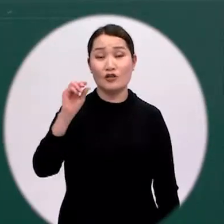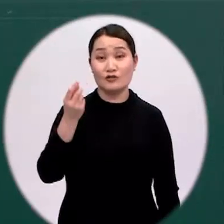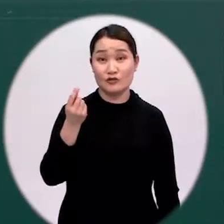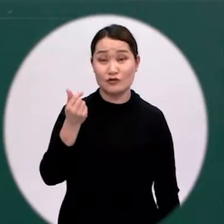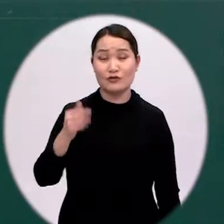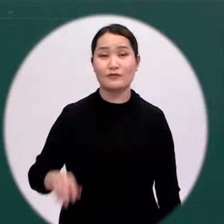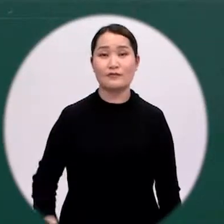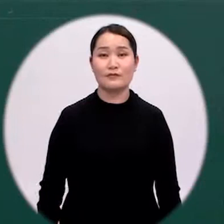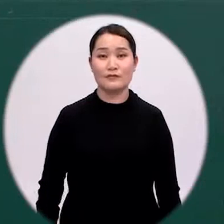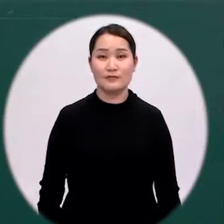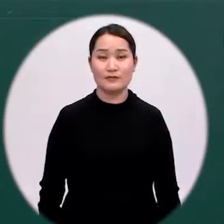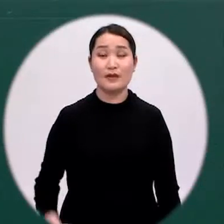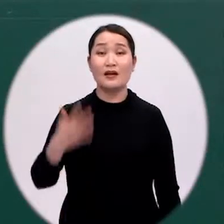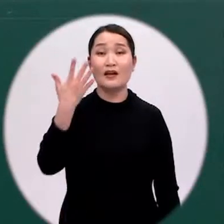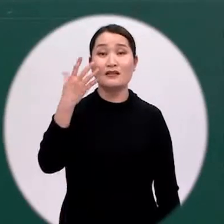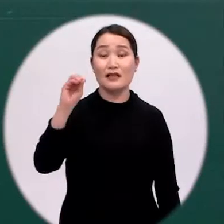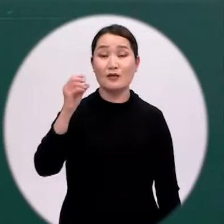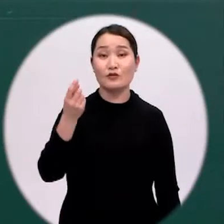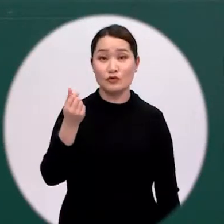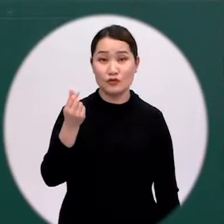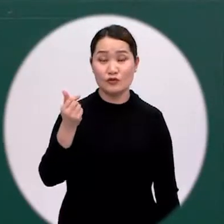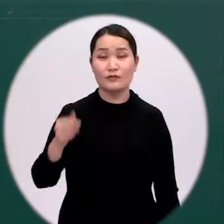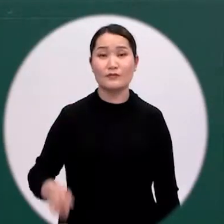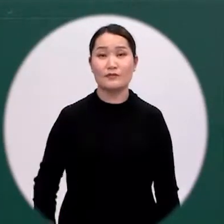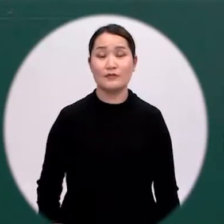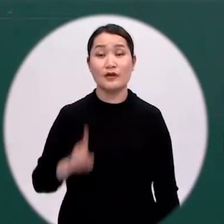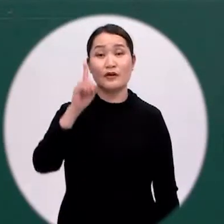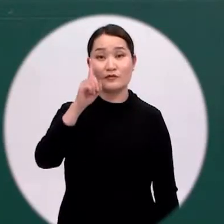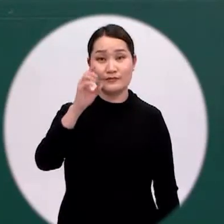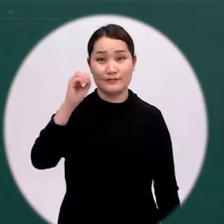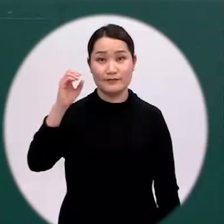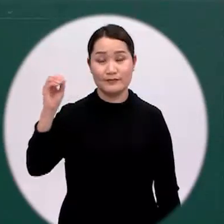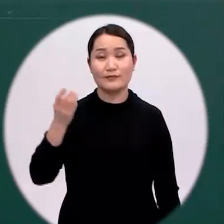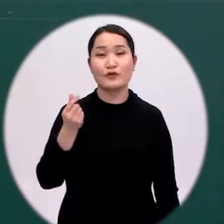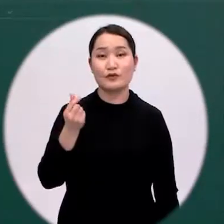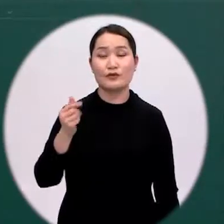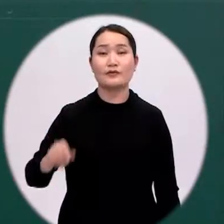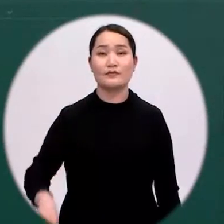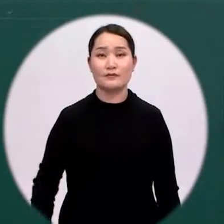20 төгрөг, 50 төгрөг, 100 төгрөг.